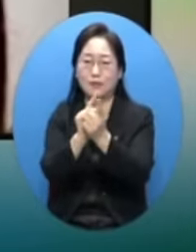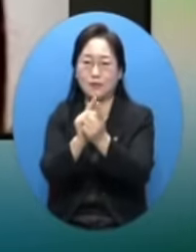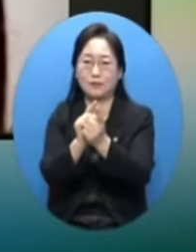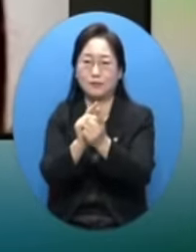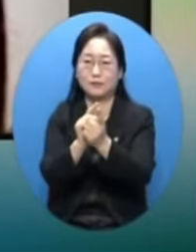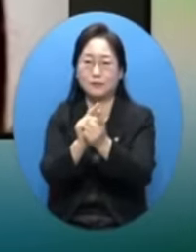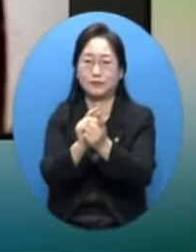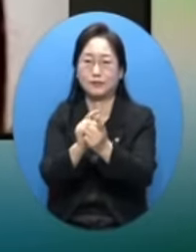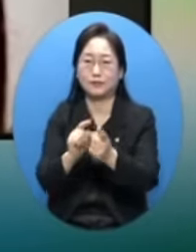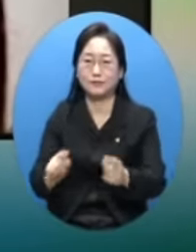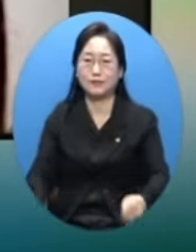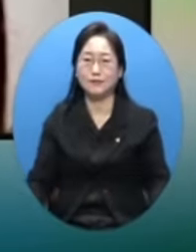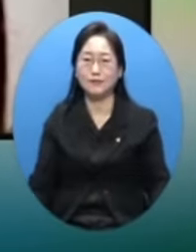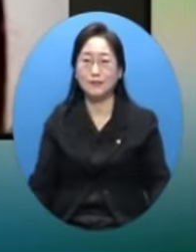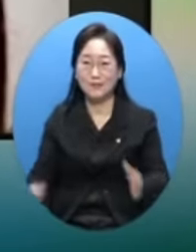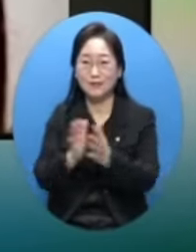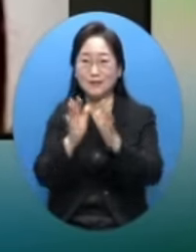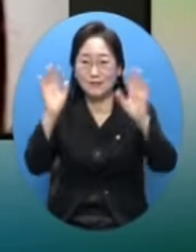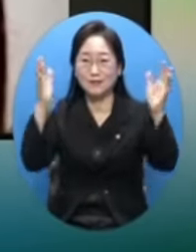만납니다